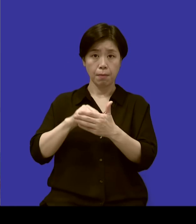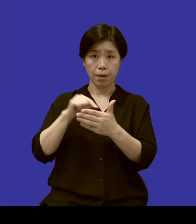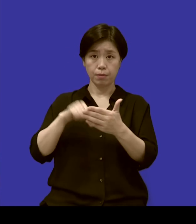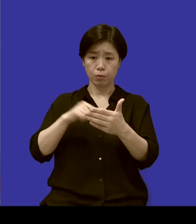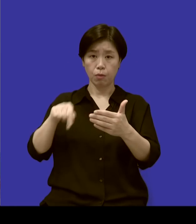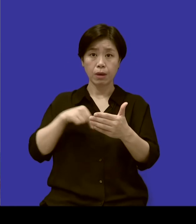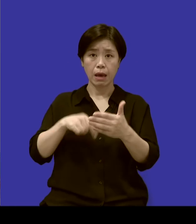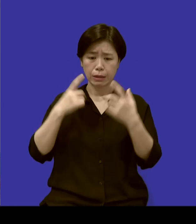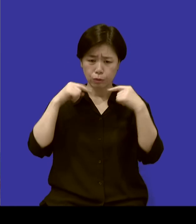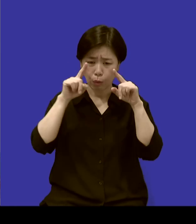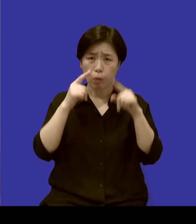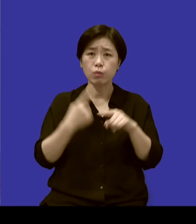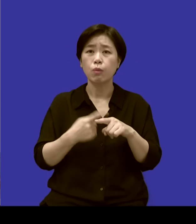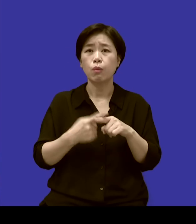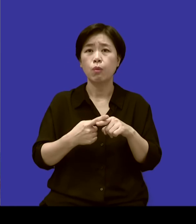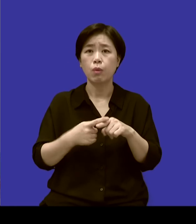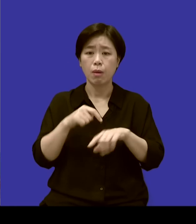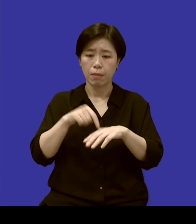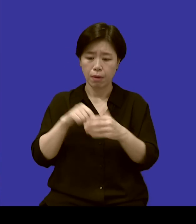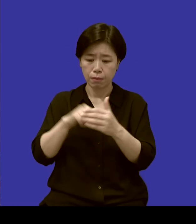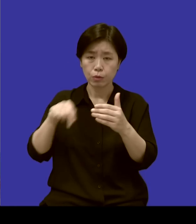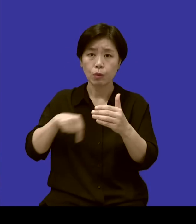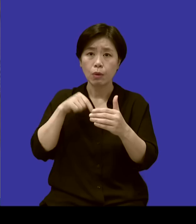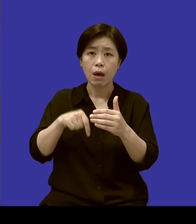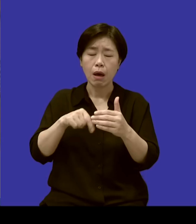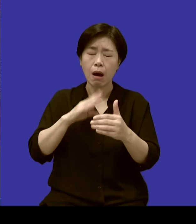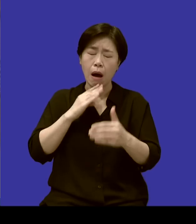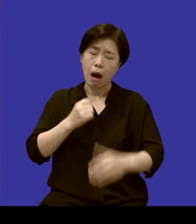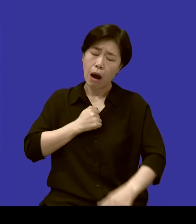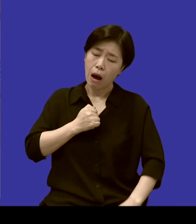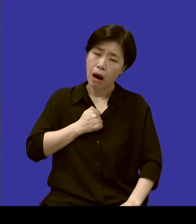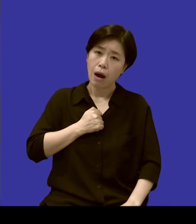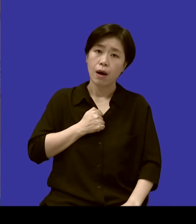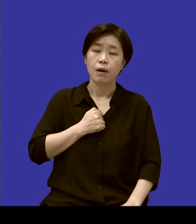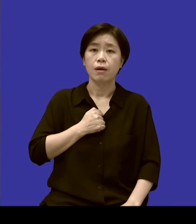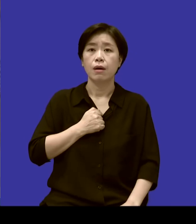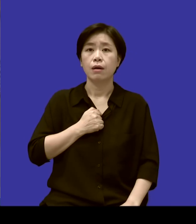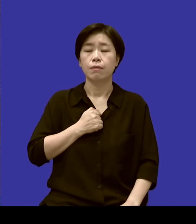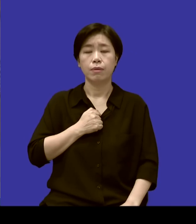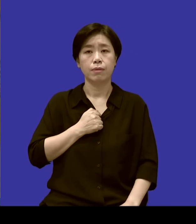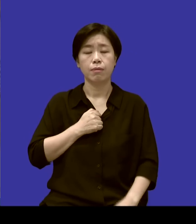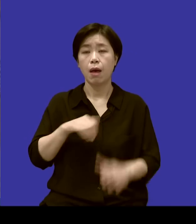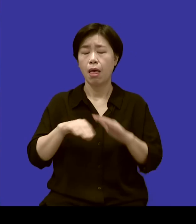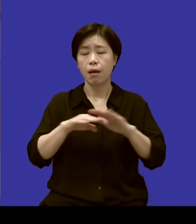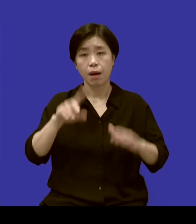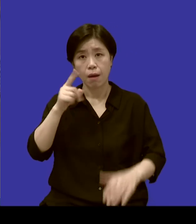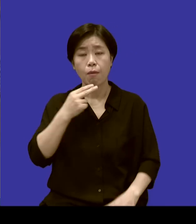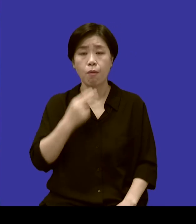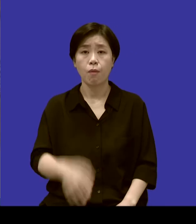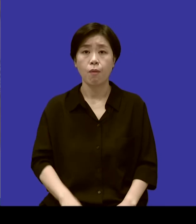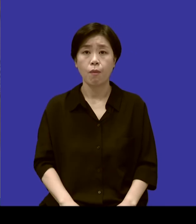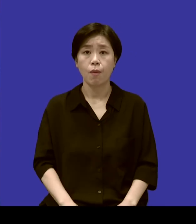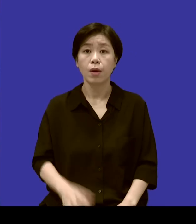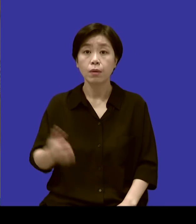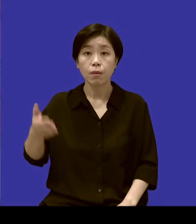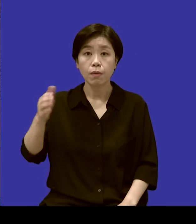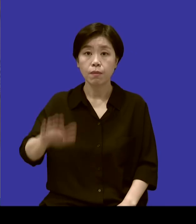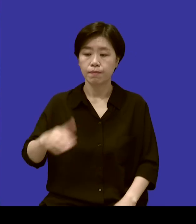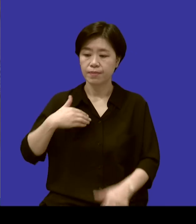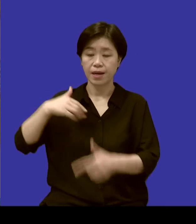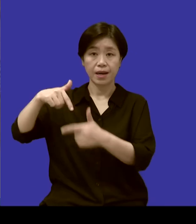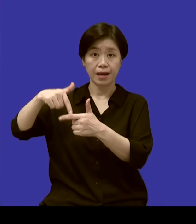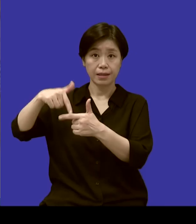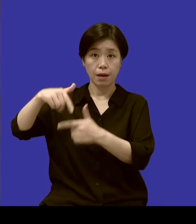난 너무 내 속은 말이 아니고 만신창인데 그때 제가 집이 강남이었는데